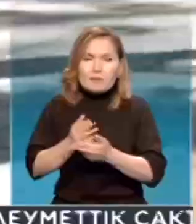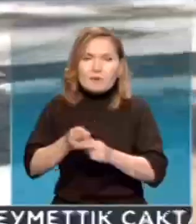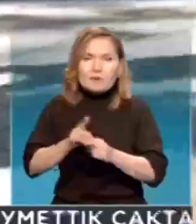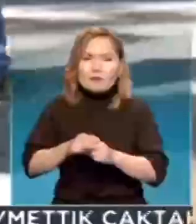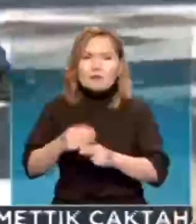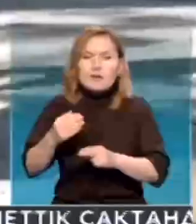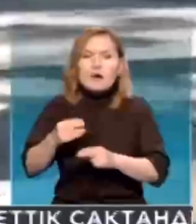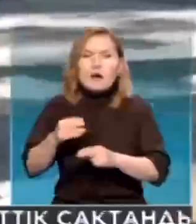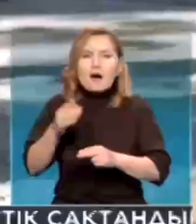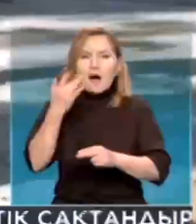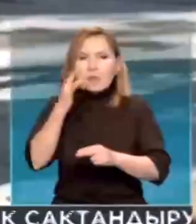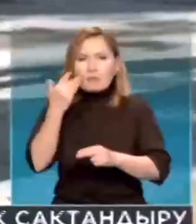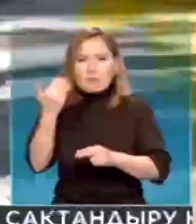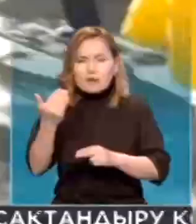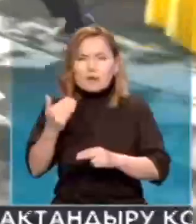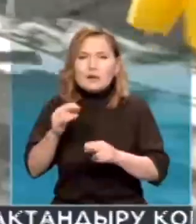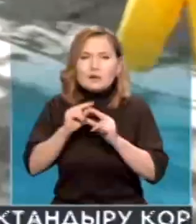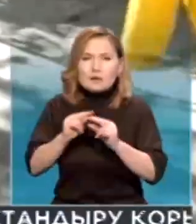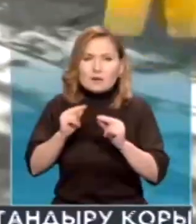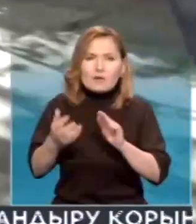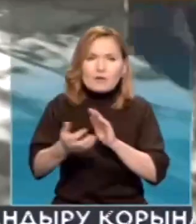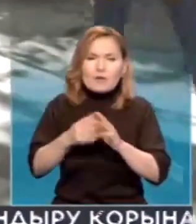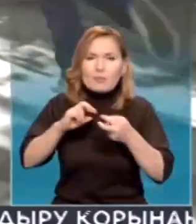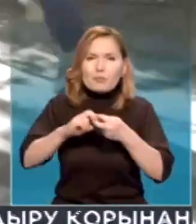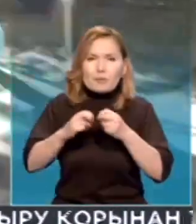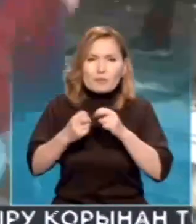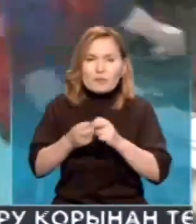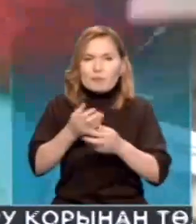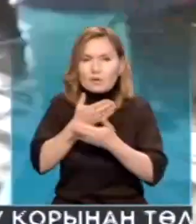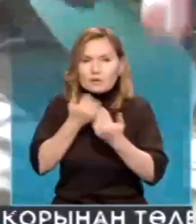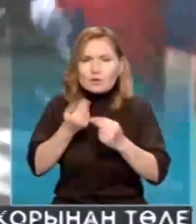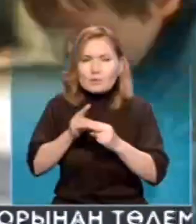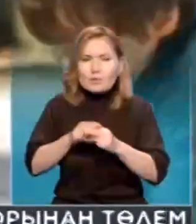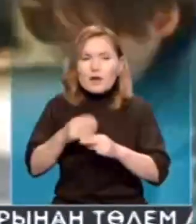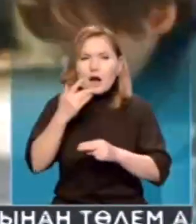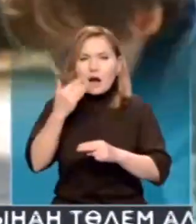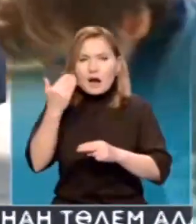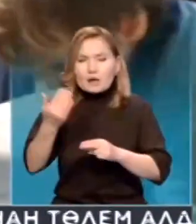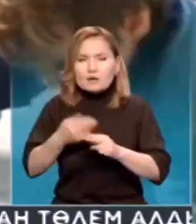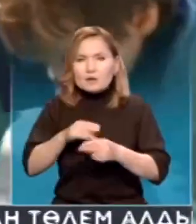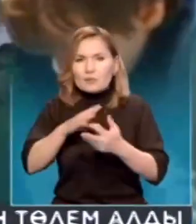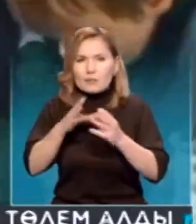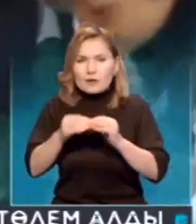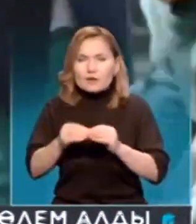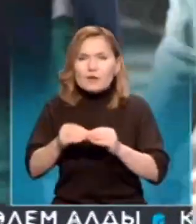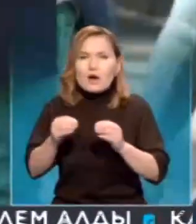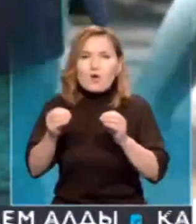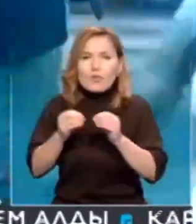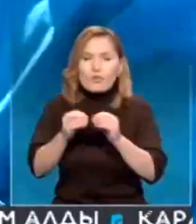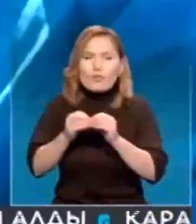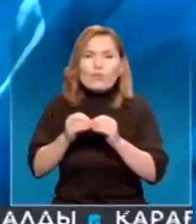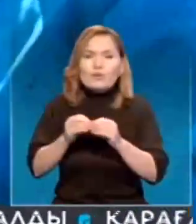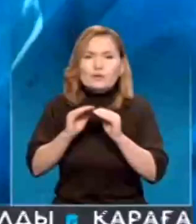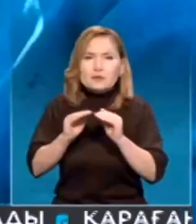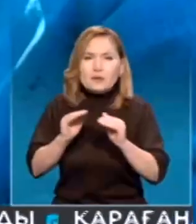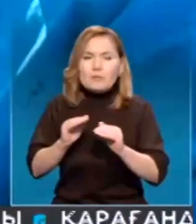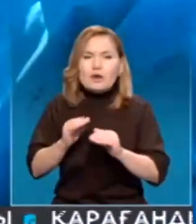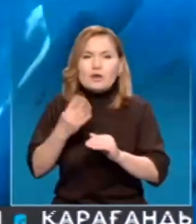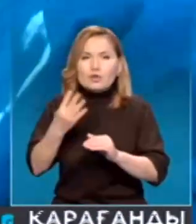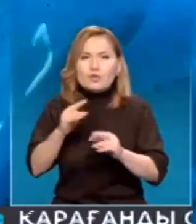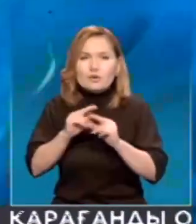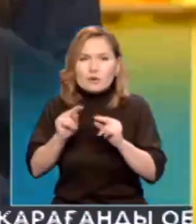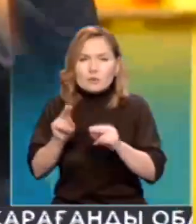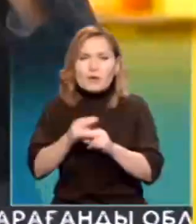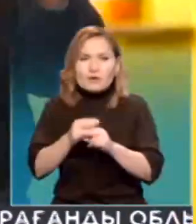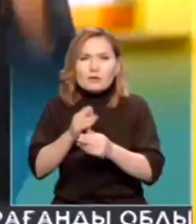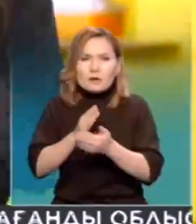бір топтағы 20-30 балаға екі тәрбиеші жауапты болса, ақшта 4 қызметкер 10 сәбиге қарайды екен. Балабақшаға келген